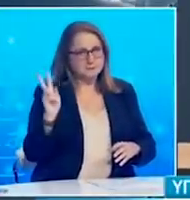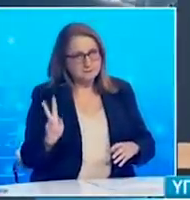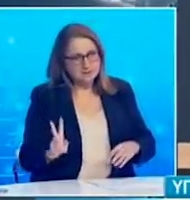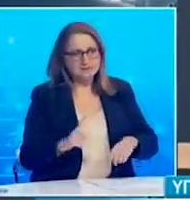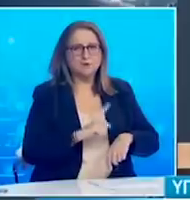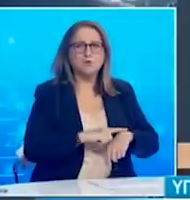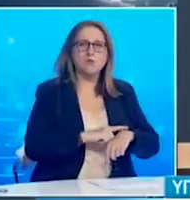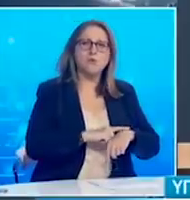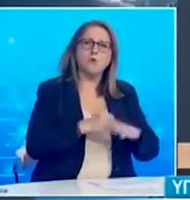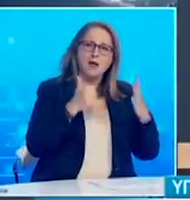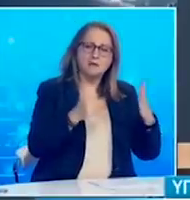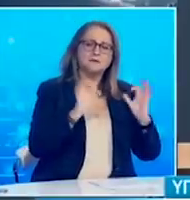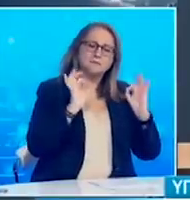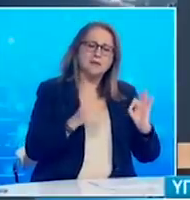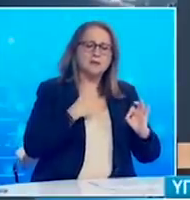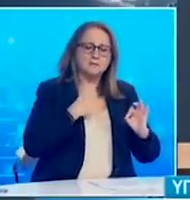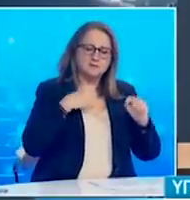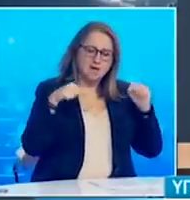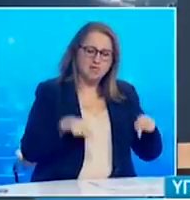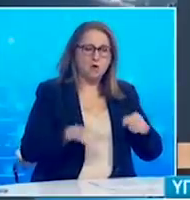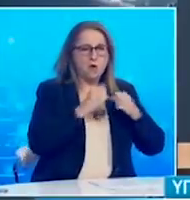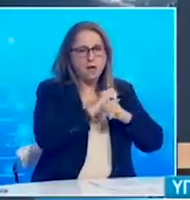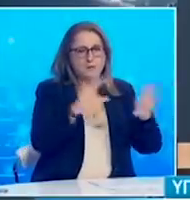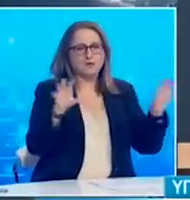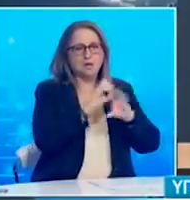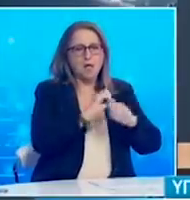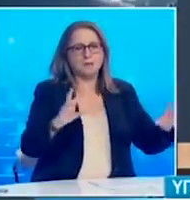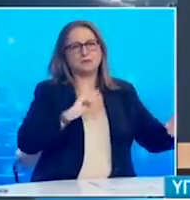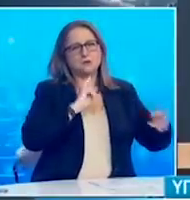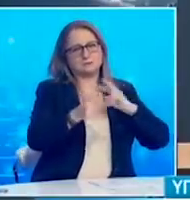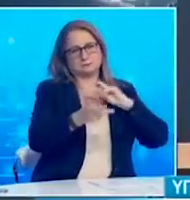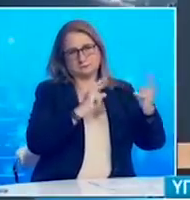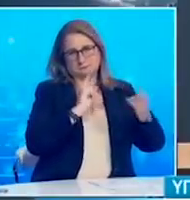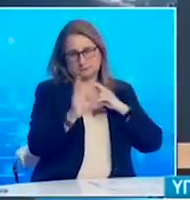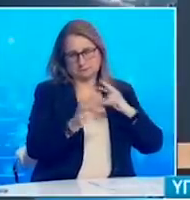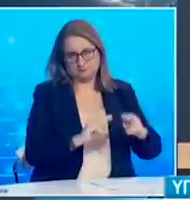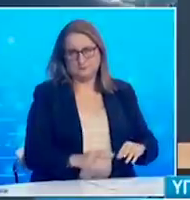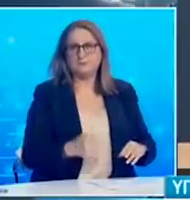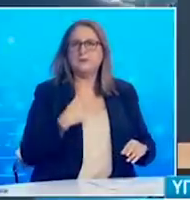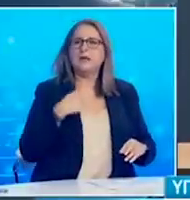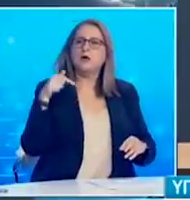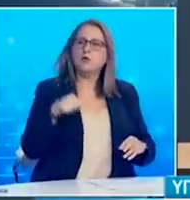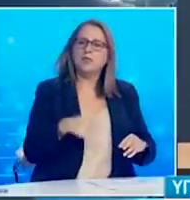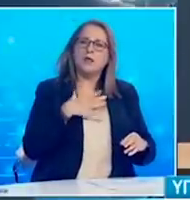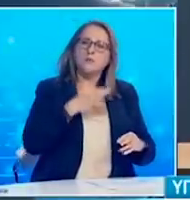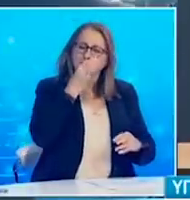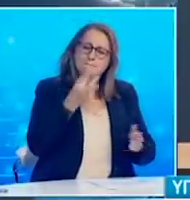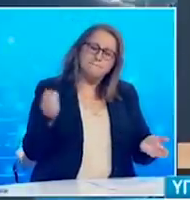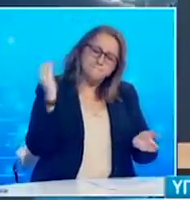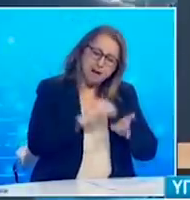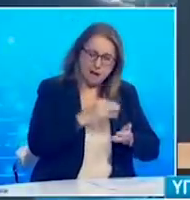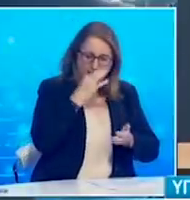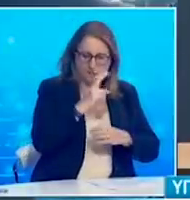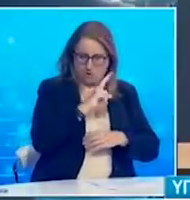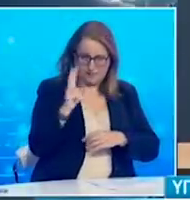από το πάντα φιλόξενο Υπουργείο Υγείας. Ξεκινώντας τη σημερινή ενημέρωση, θέλω για άλλη μία φορά να ξεκαθαρίσω κάτι. Οι αποφάσεις